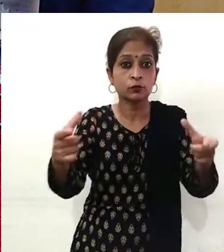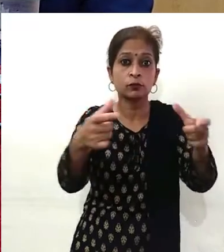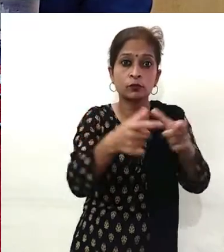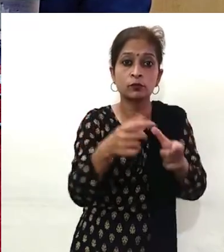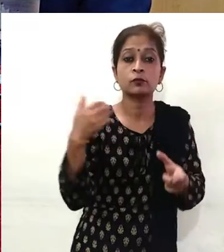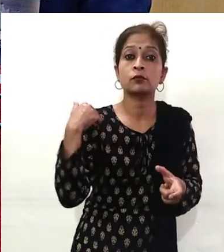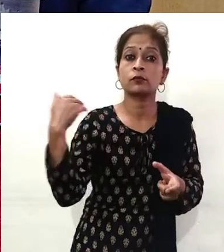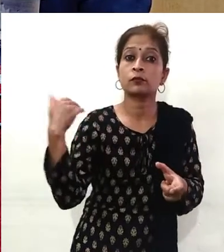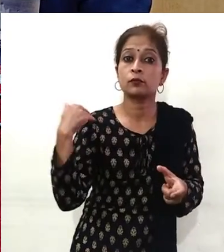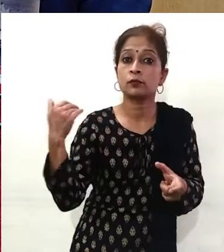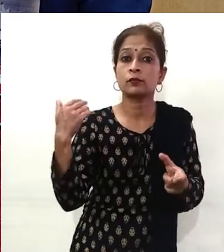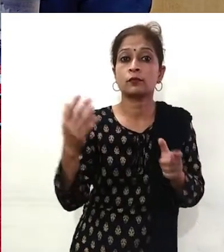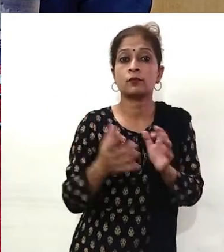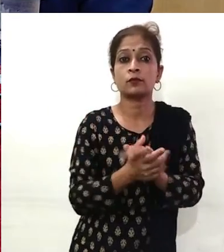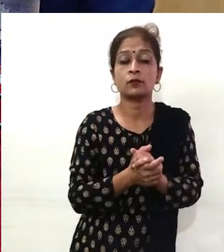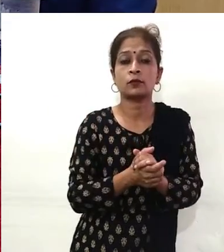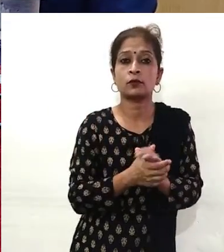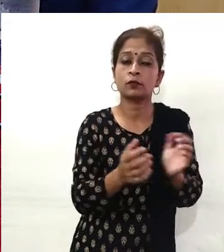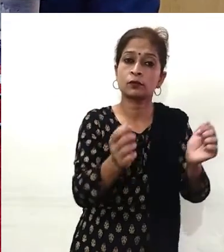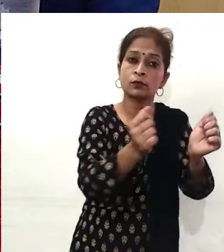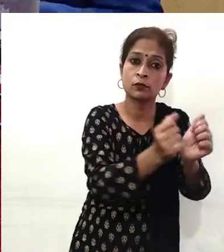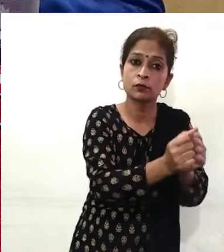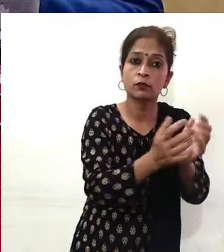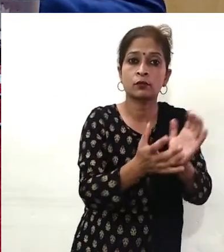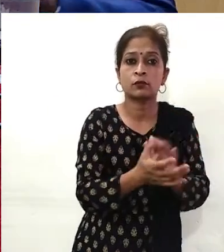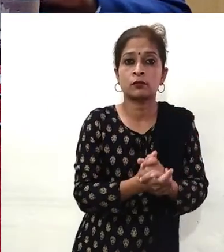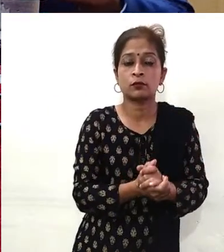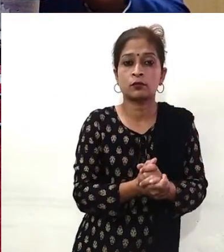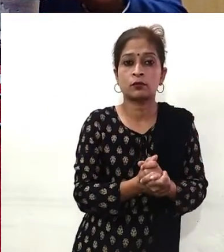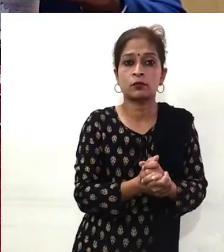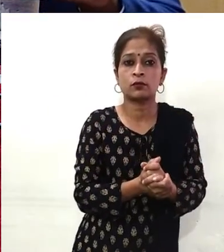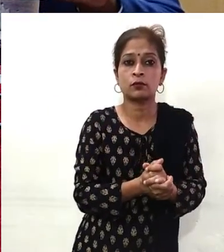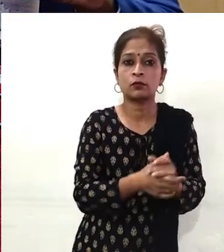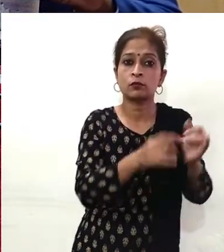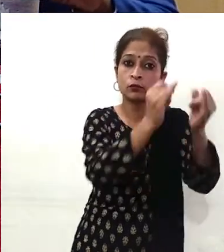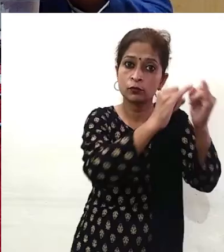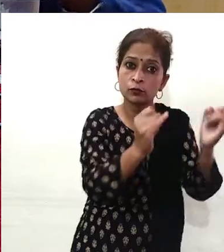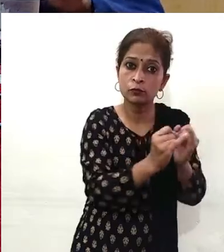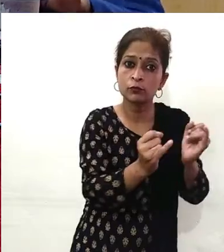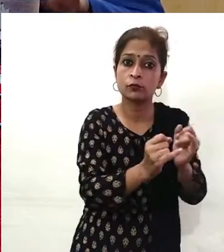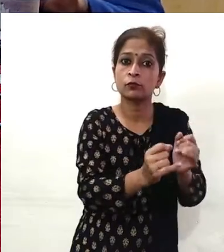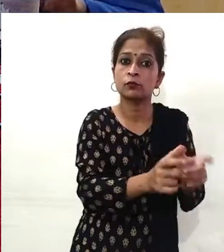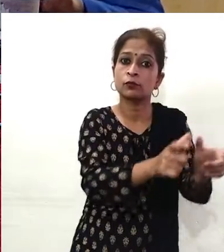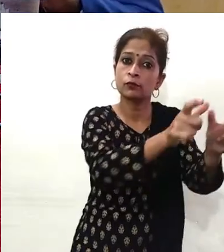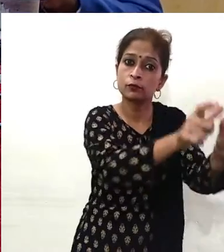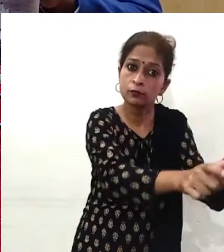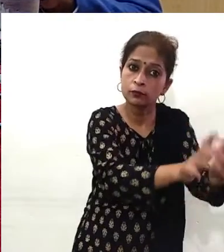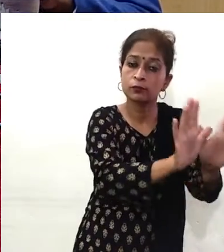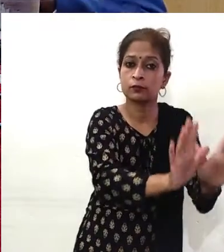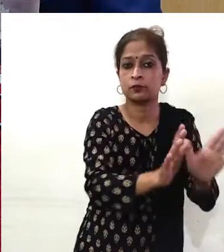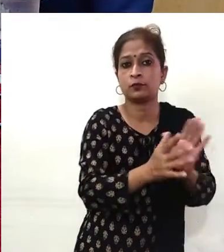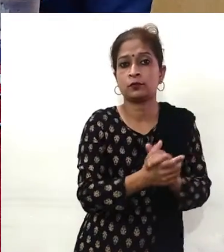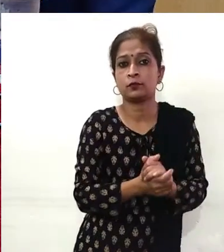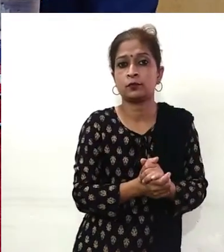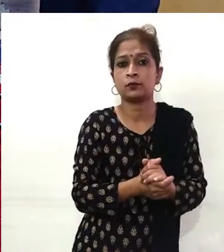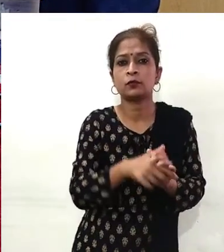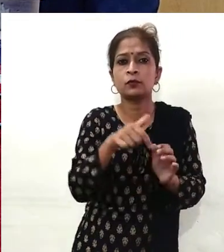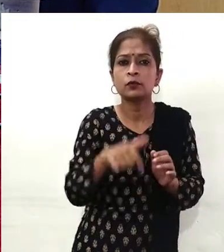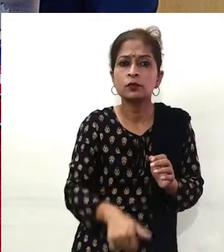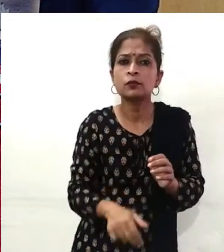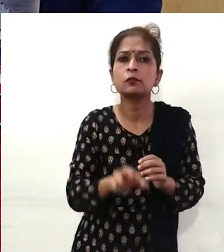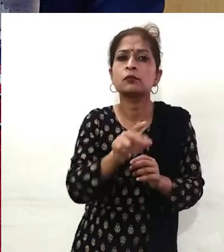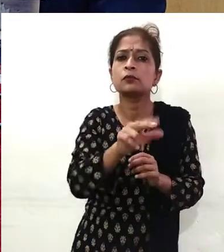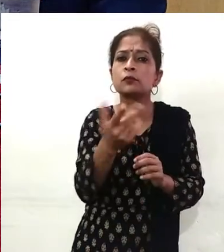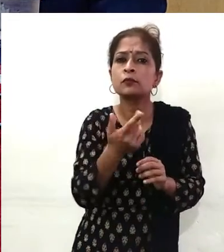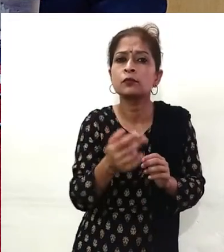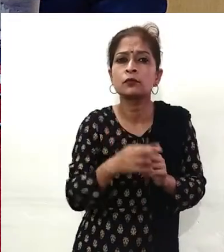भाई बहन के साथ एक मूर्ति की स्थापना हुई। इसका